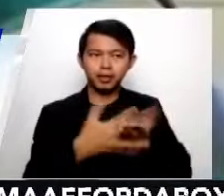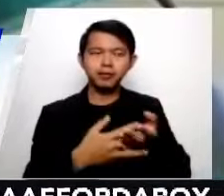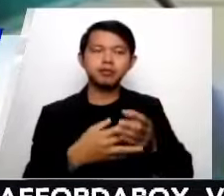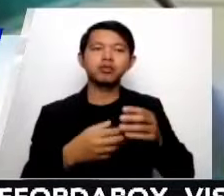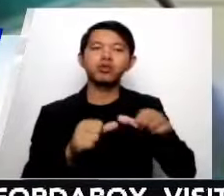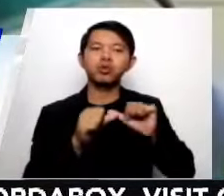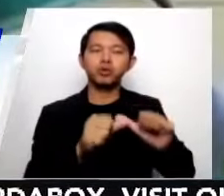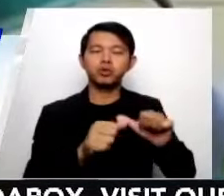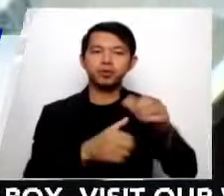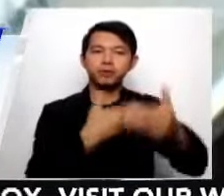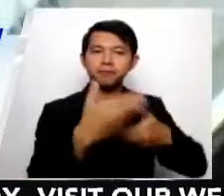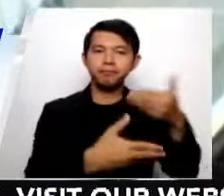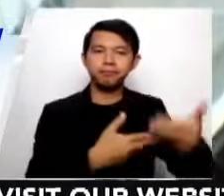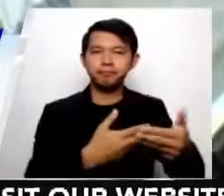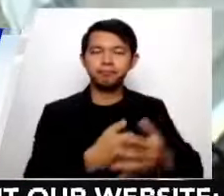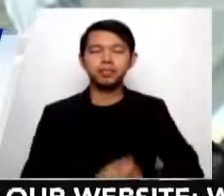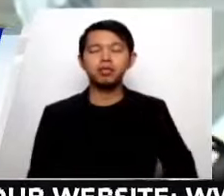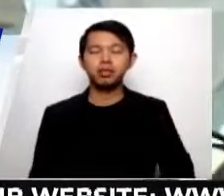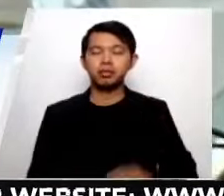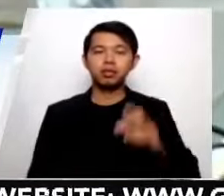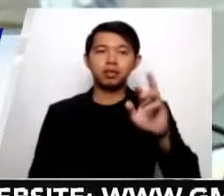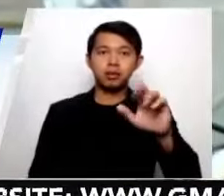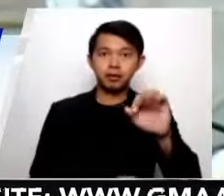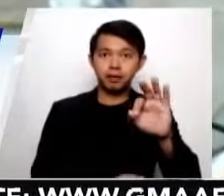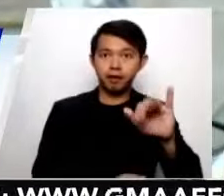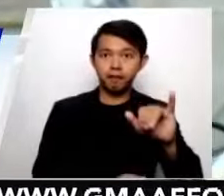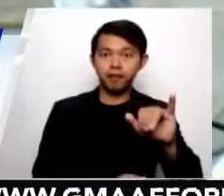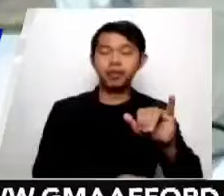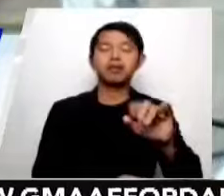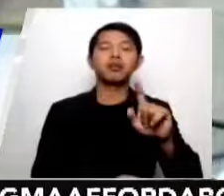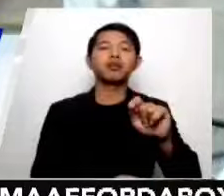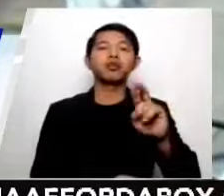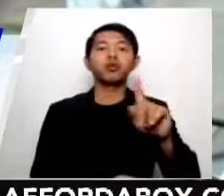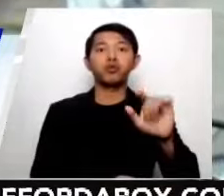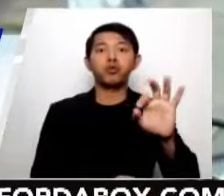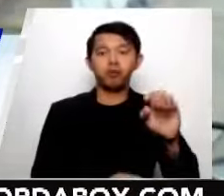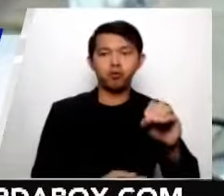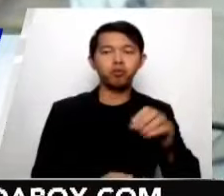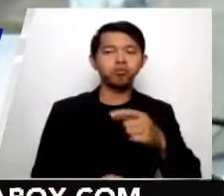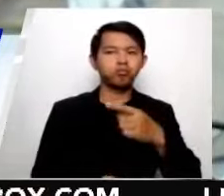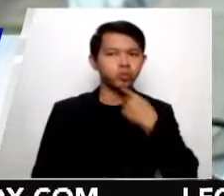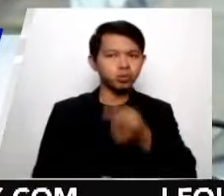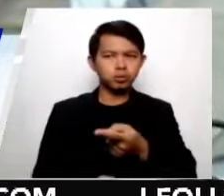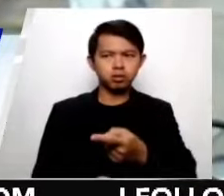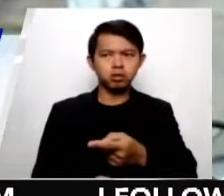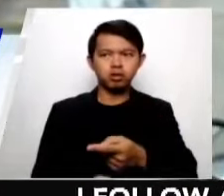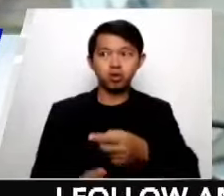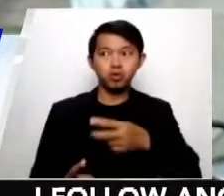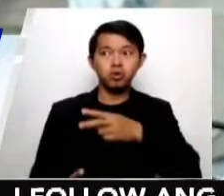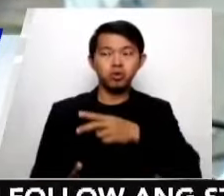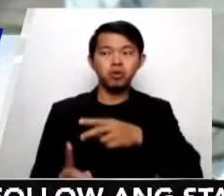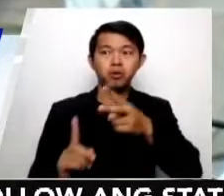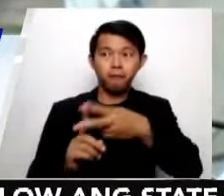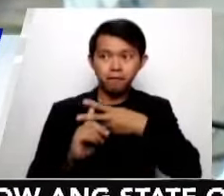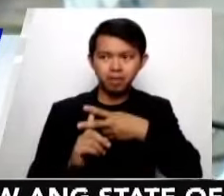ni Senador Rafi Tulfo. Yung biktima ang makukulong pa ng 10 oras. Sana ma.